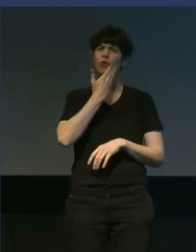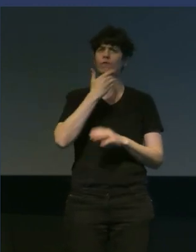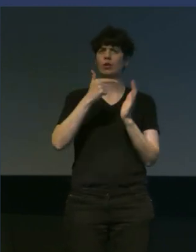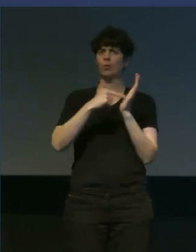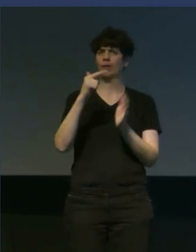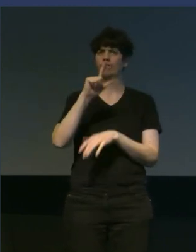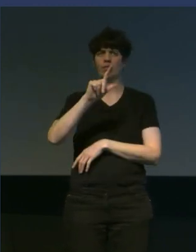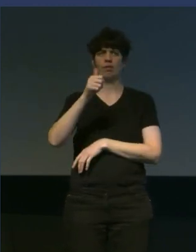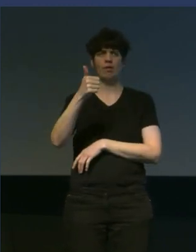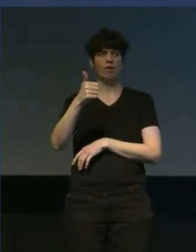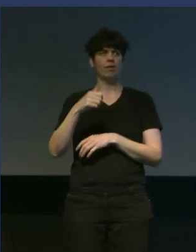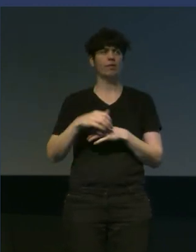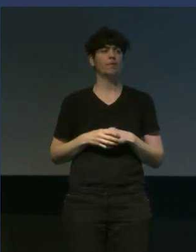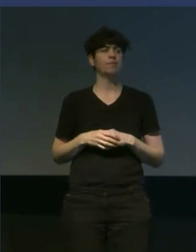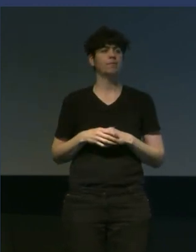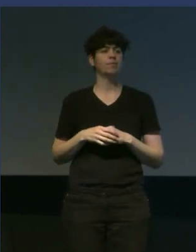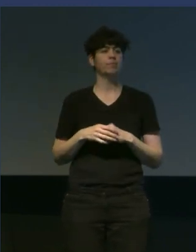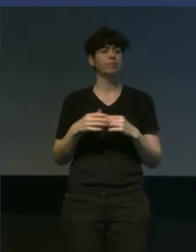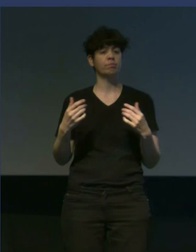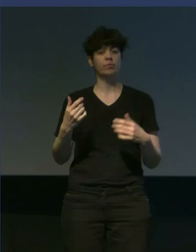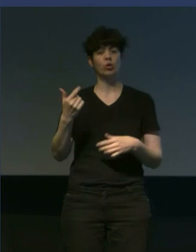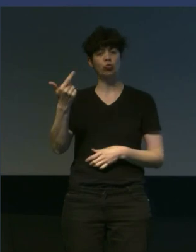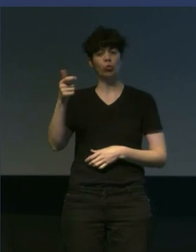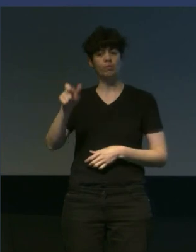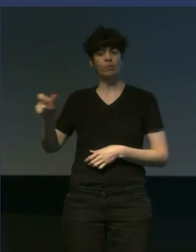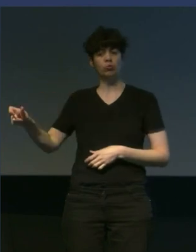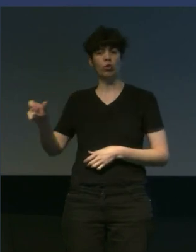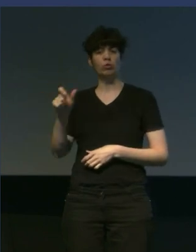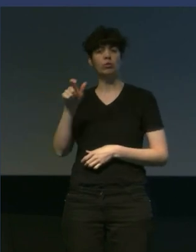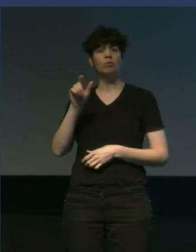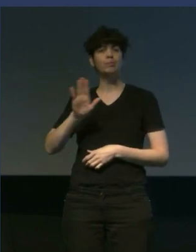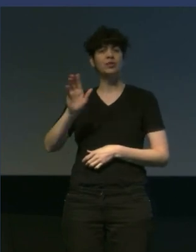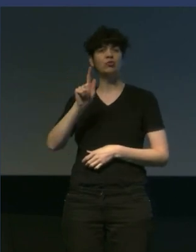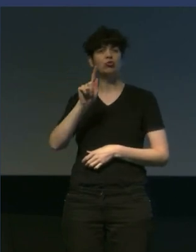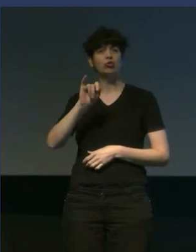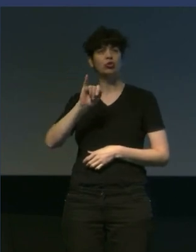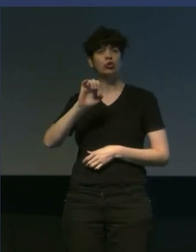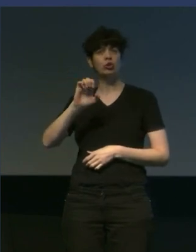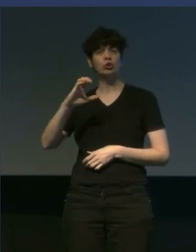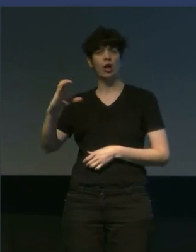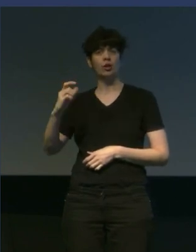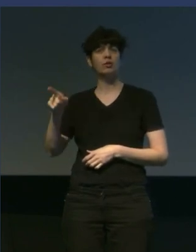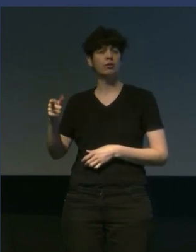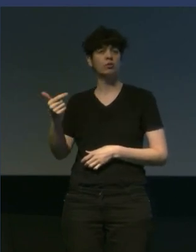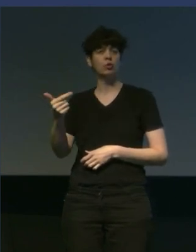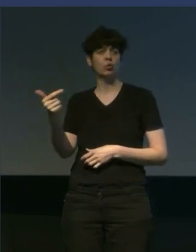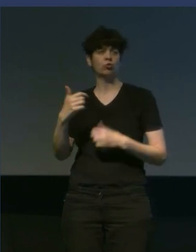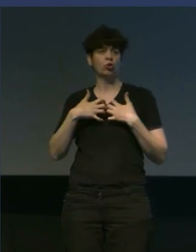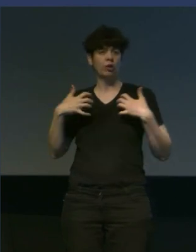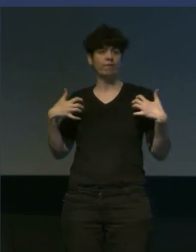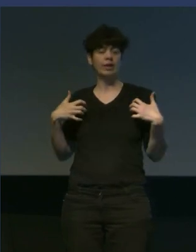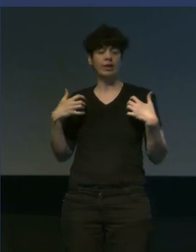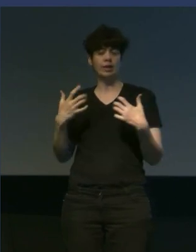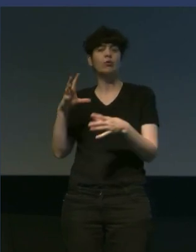2021, voit deux scientifiques du zoo, dont l'animation d'Elmotte, qui était à l'hôpital,